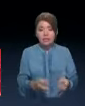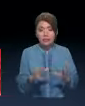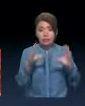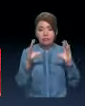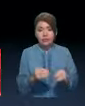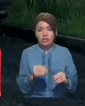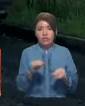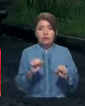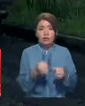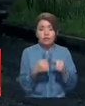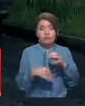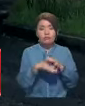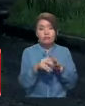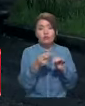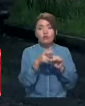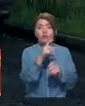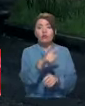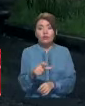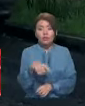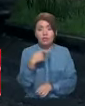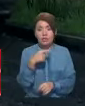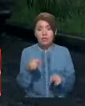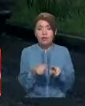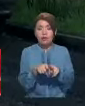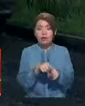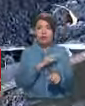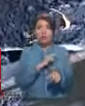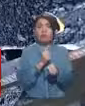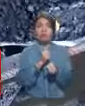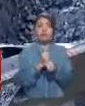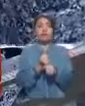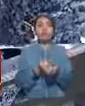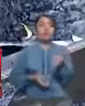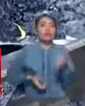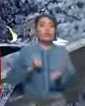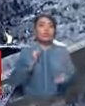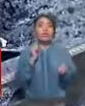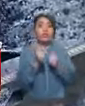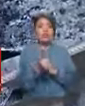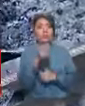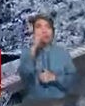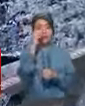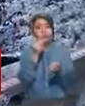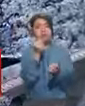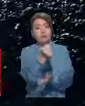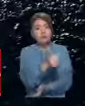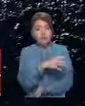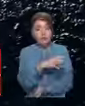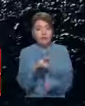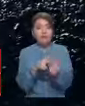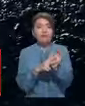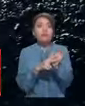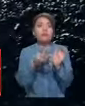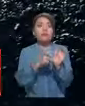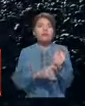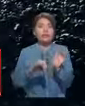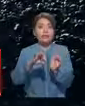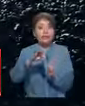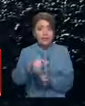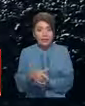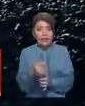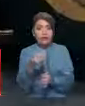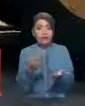градус недовольства среди горожан. Впервые на подобные работы выделено рекордное количество бюджетных средств – около 8 миллиардов тенге. В